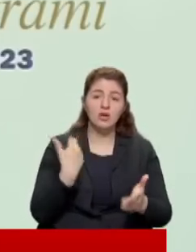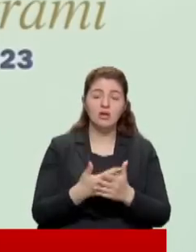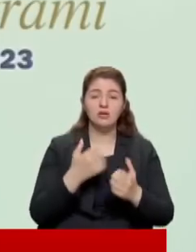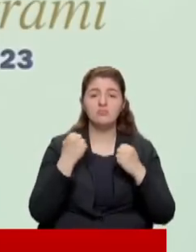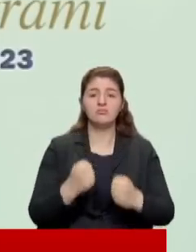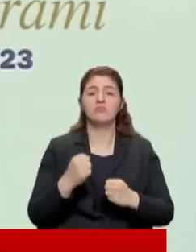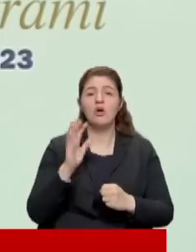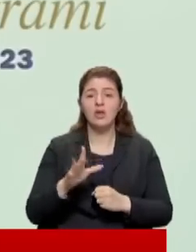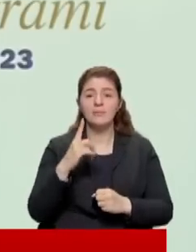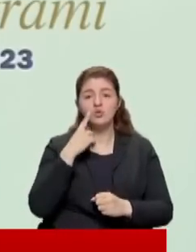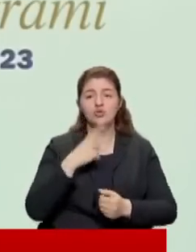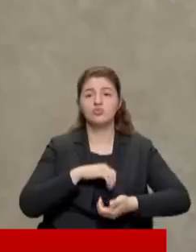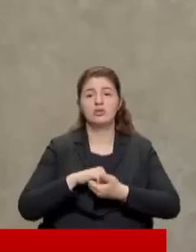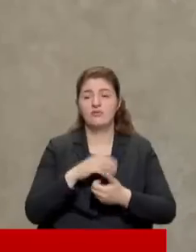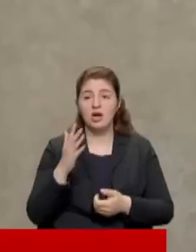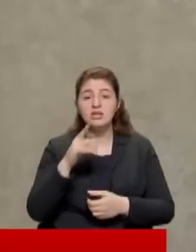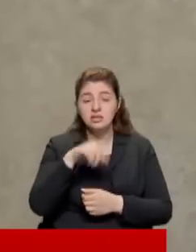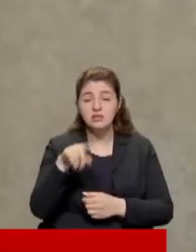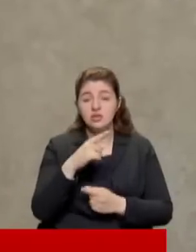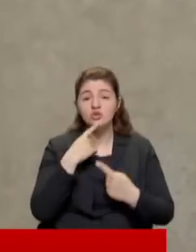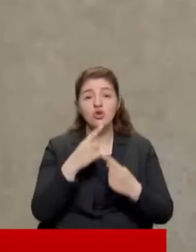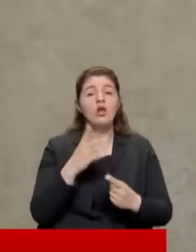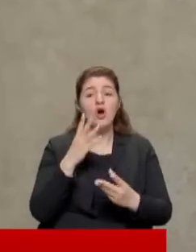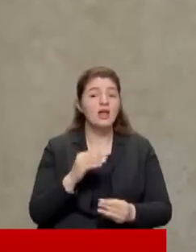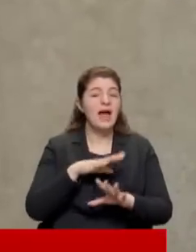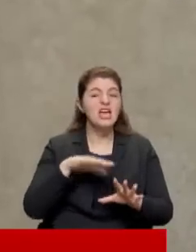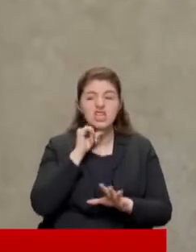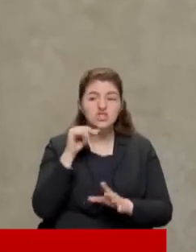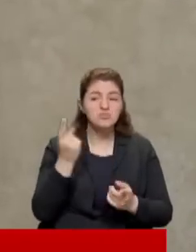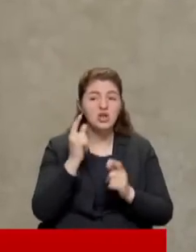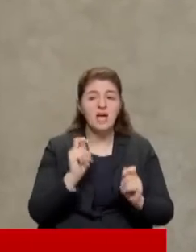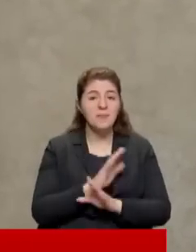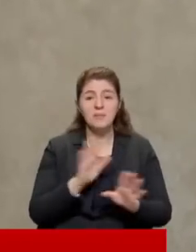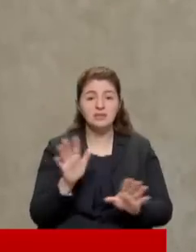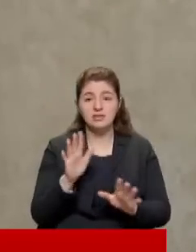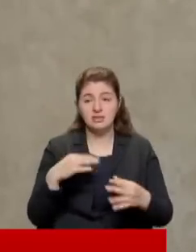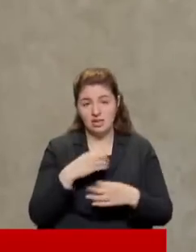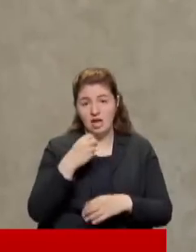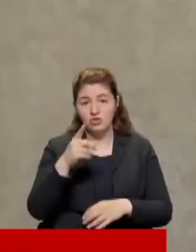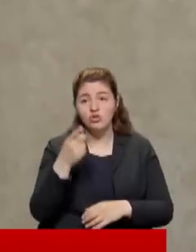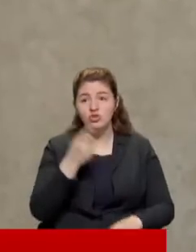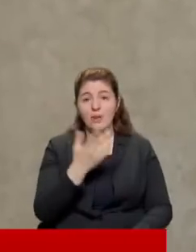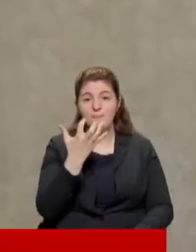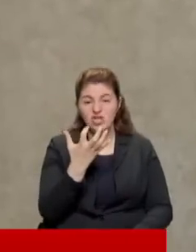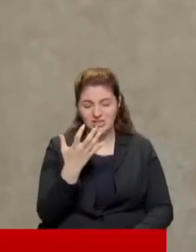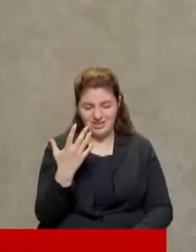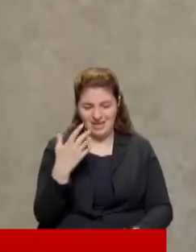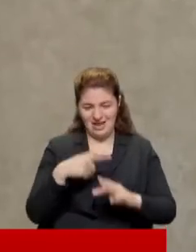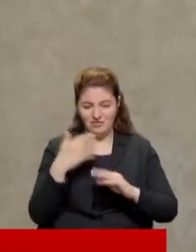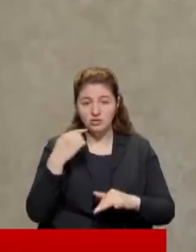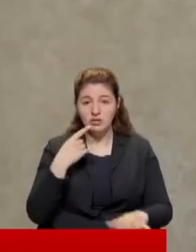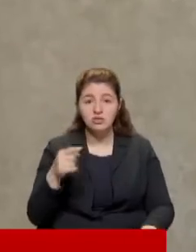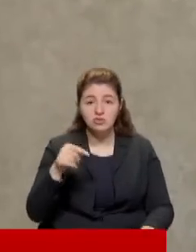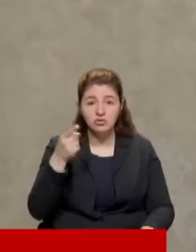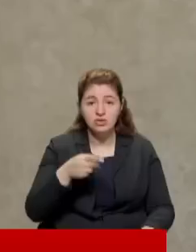duran bir Cumhur İttifakıyız. Siz vaat ettiğiniz hiçbir şeyi gerçekleştiremediniz Sayın Erdoğan. %5 enflasyon dediniz,